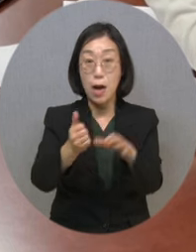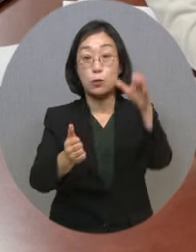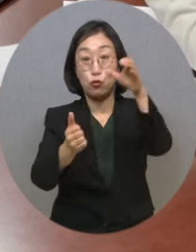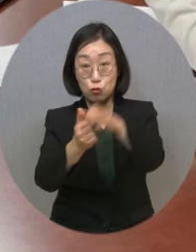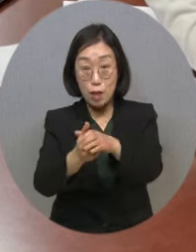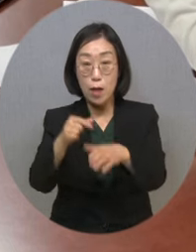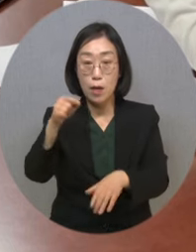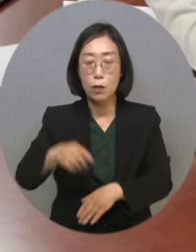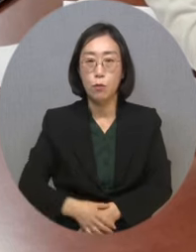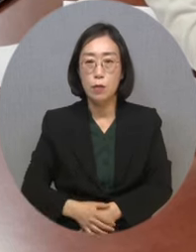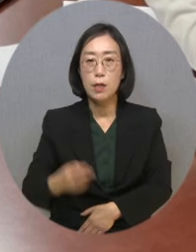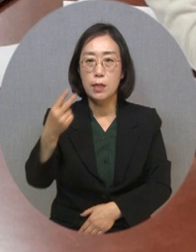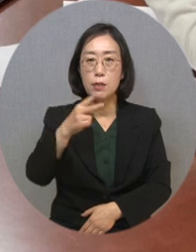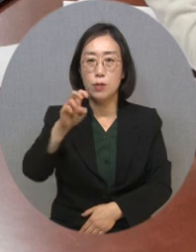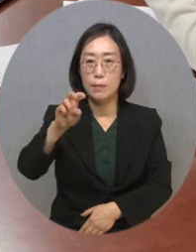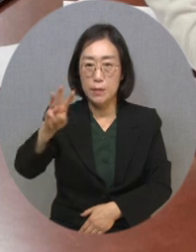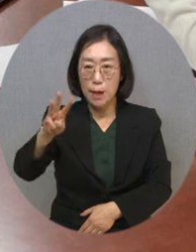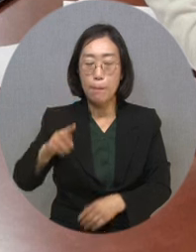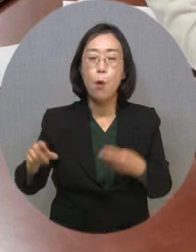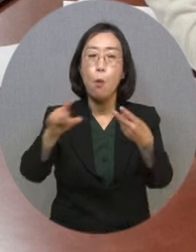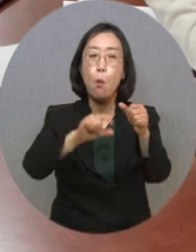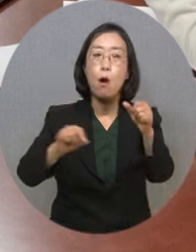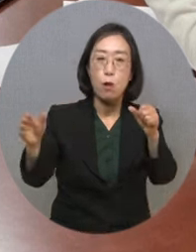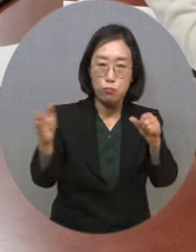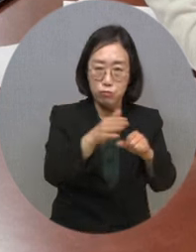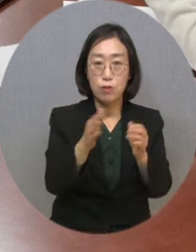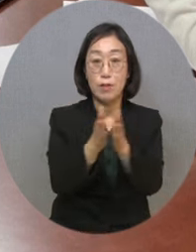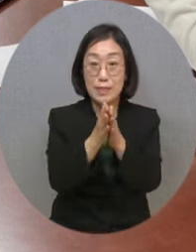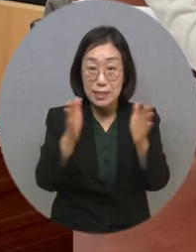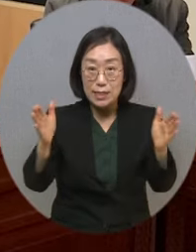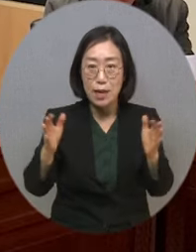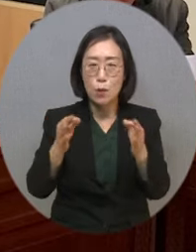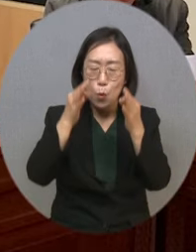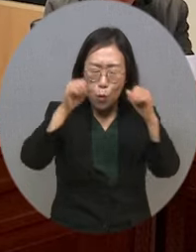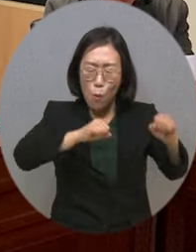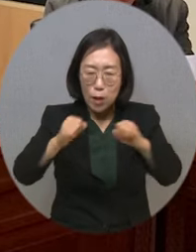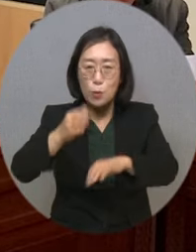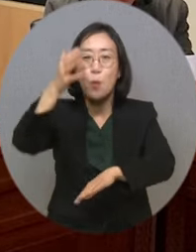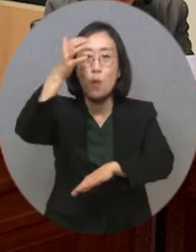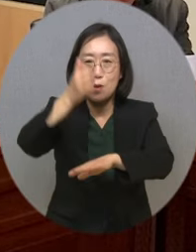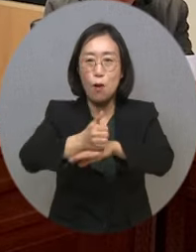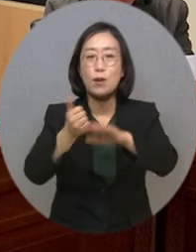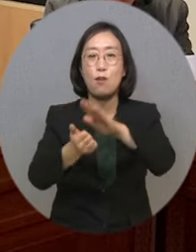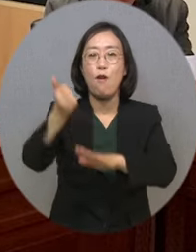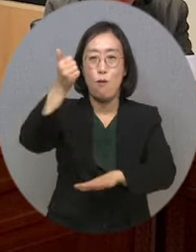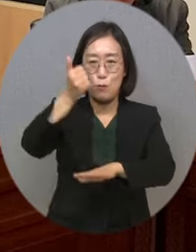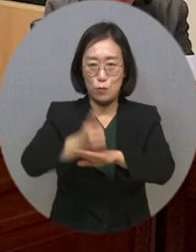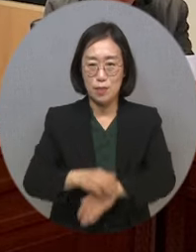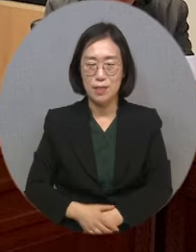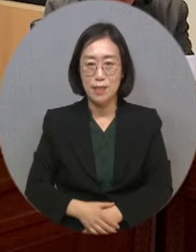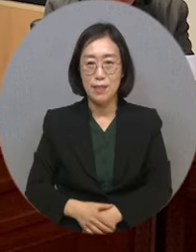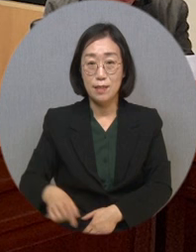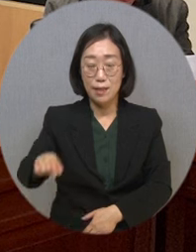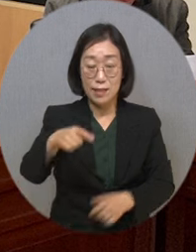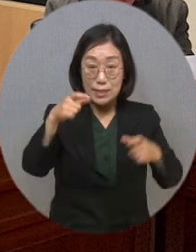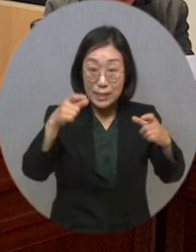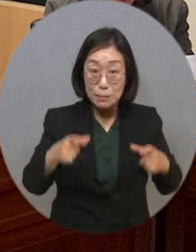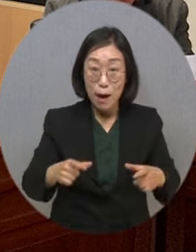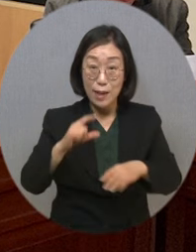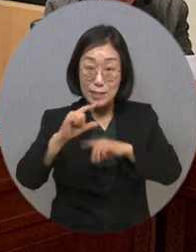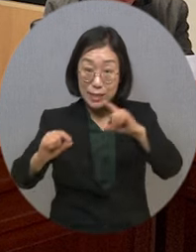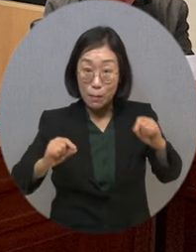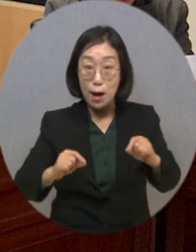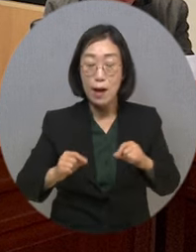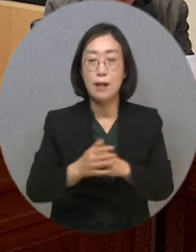위해 2023년 5월부터 추진해온 노력의 성과입니다. 전국 협의회는 지방장애인 체육 발전을 위한